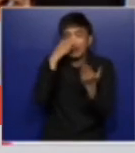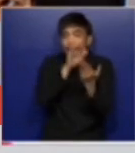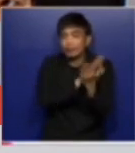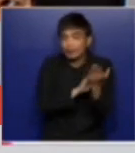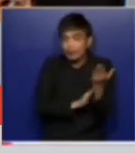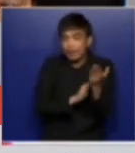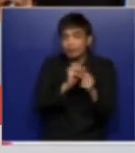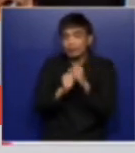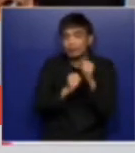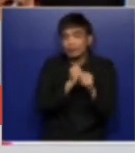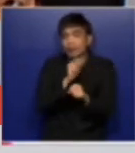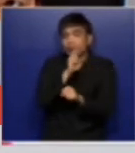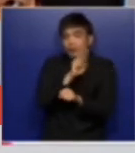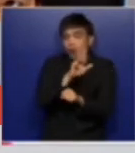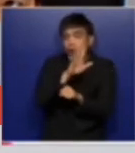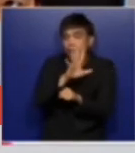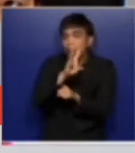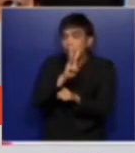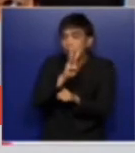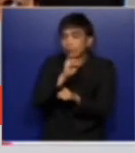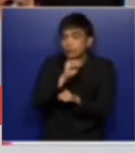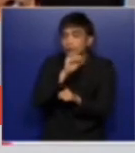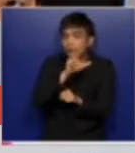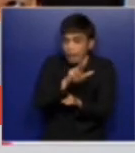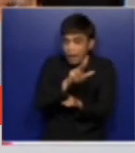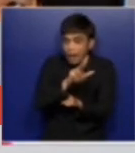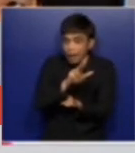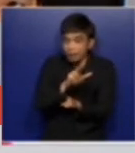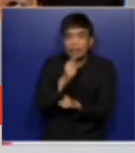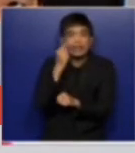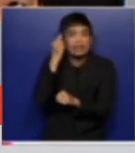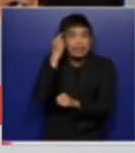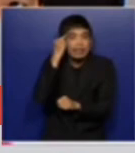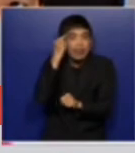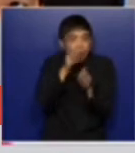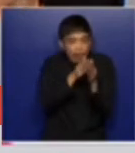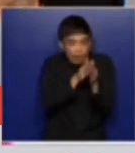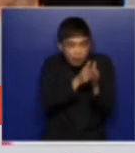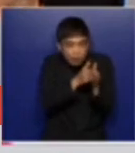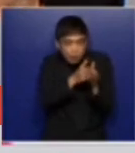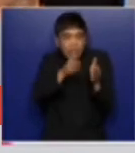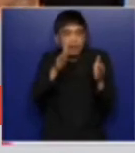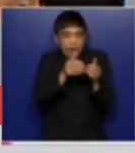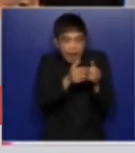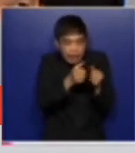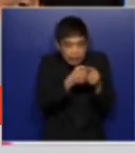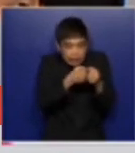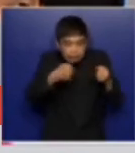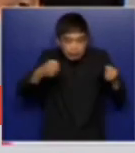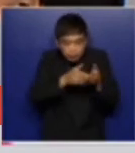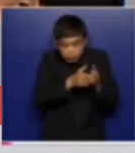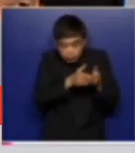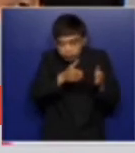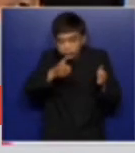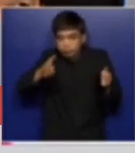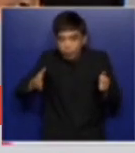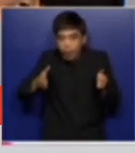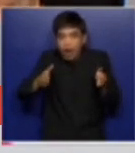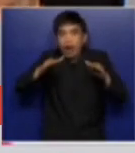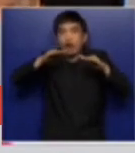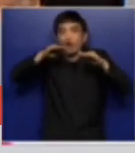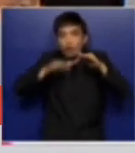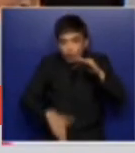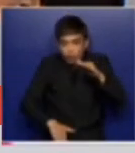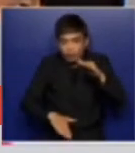ในปี2563มีแนวโน้มขยายตัวในอัตราที่ลดลงสาเหตุมาจากปัจจัยภายนอกและปัจจัย